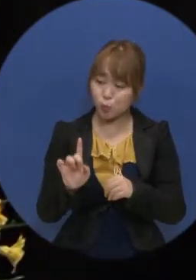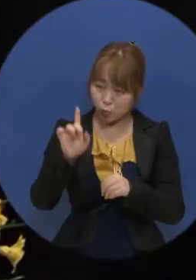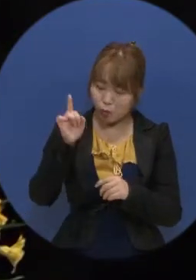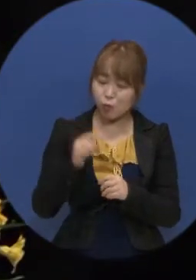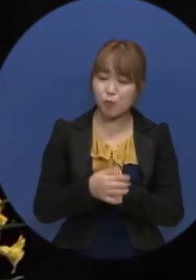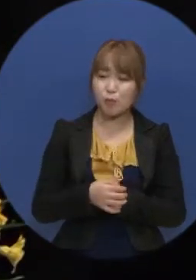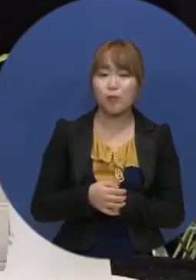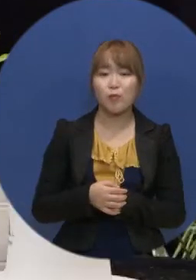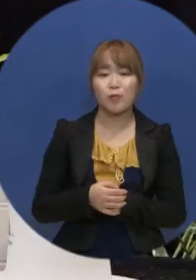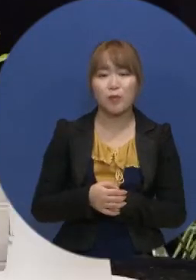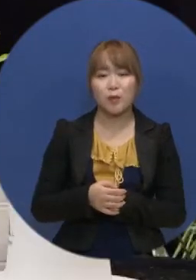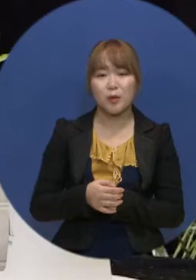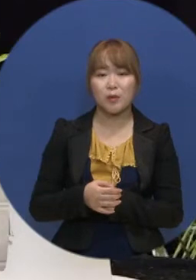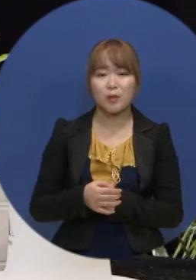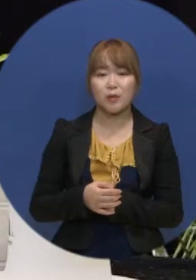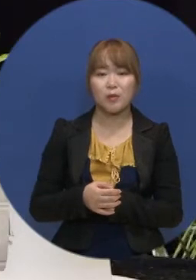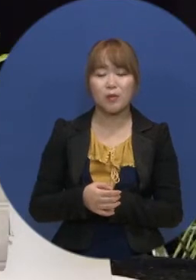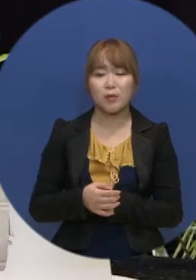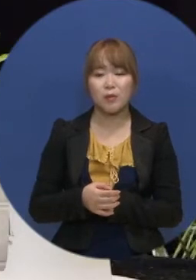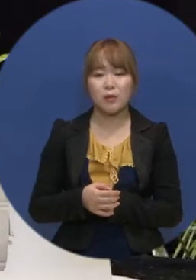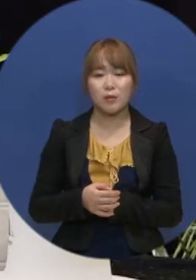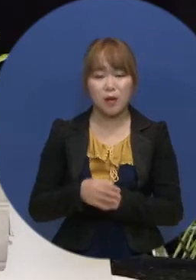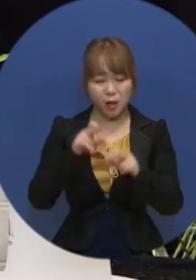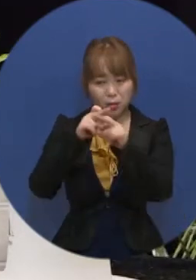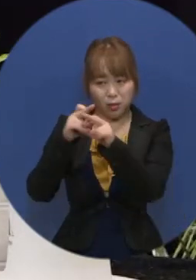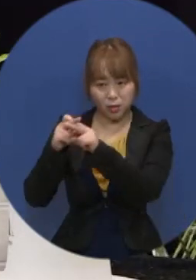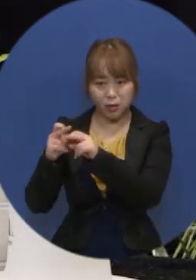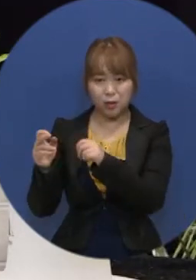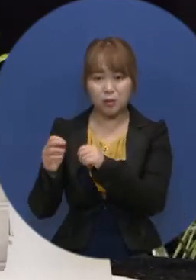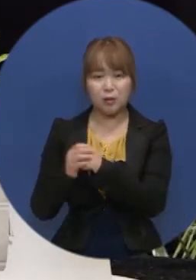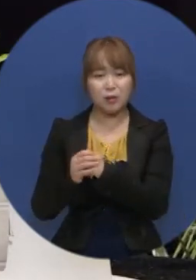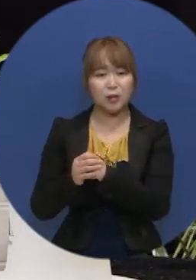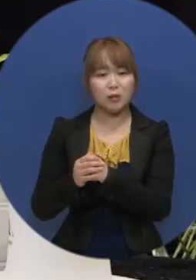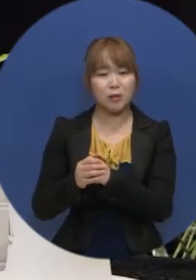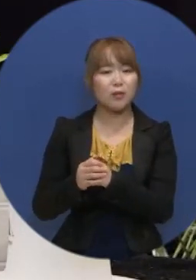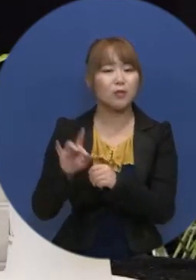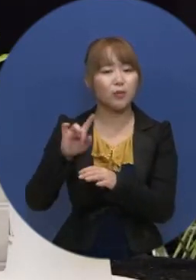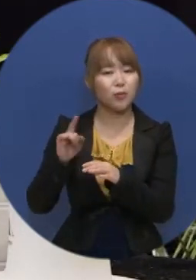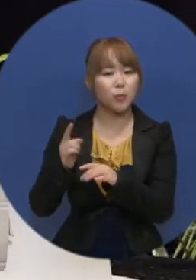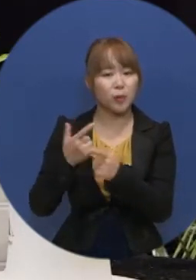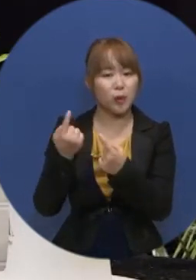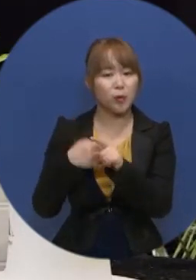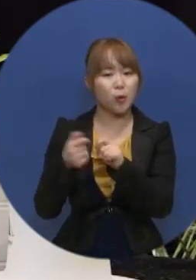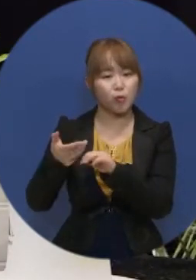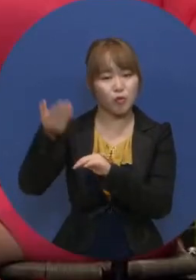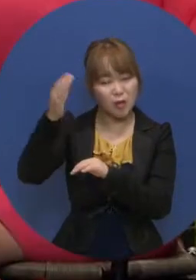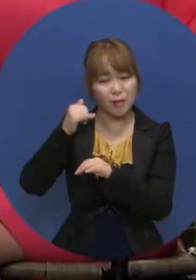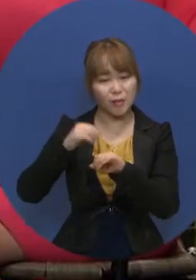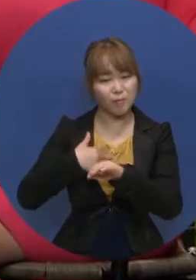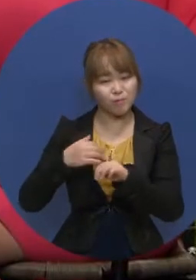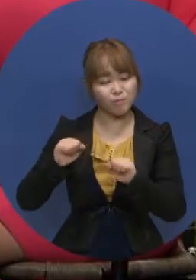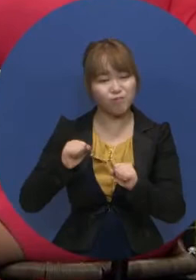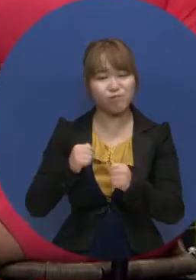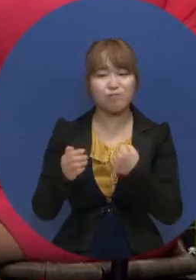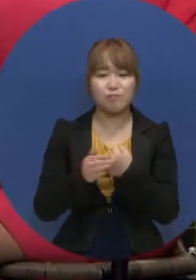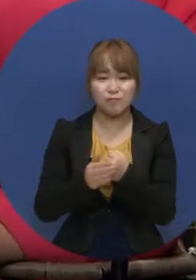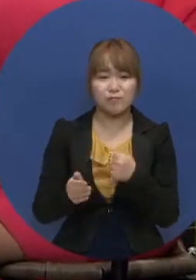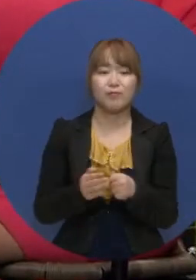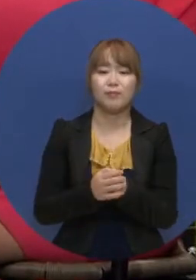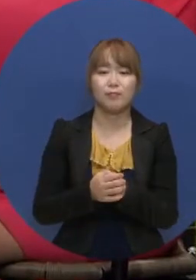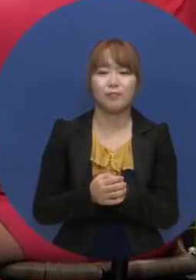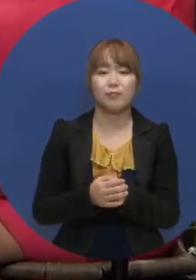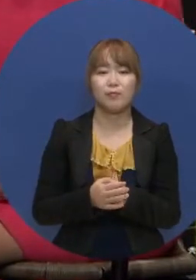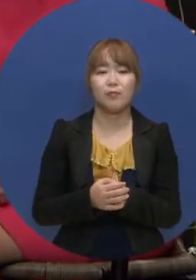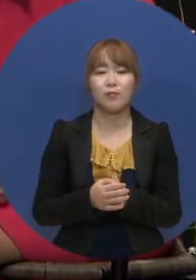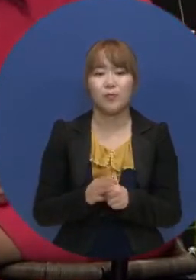대령급인데 대령 과장들을 네. 제가 이제 그 위에 섰으니까. 네. 네. 아,